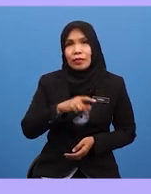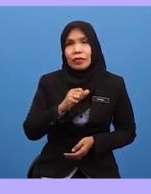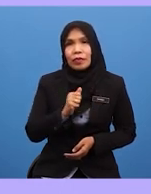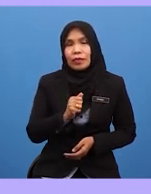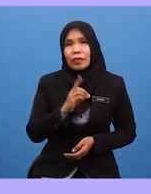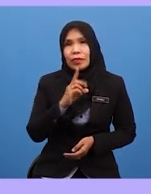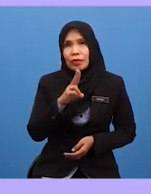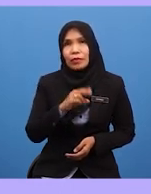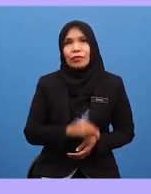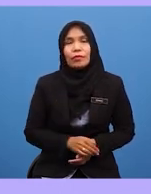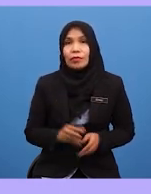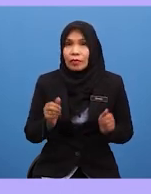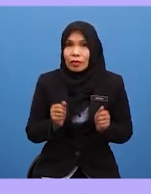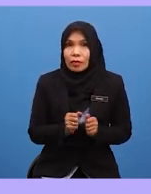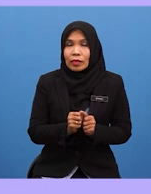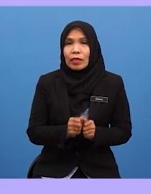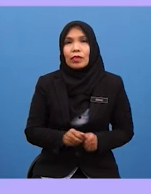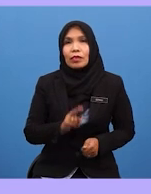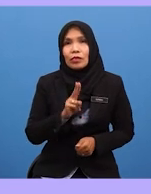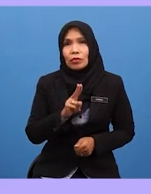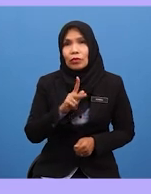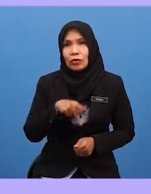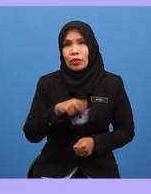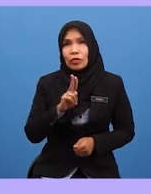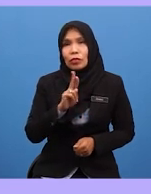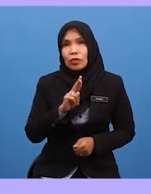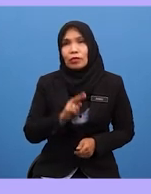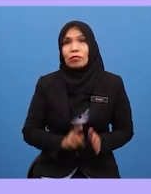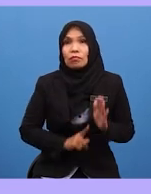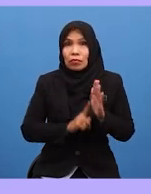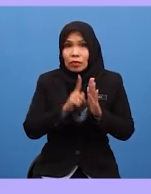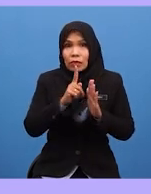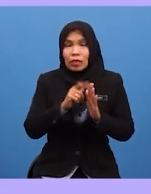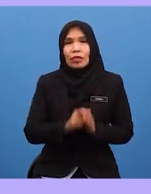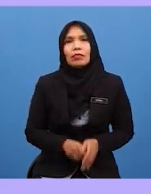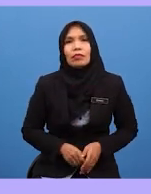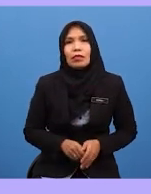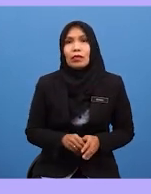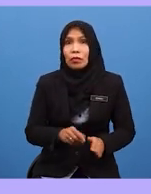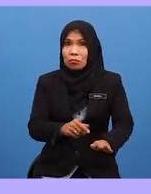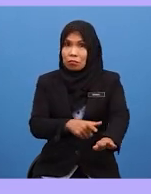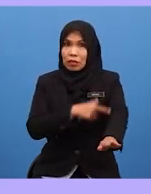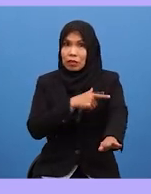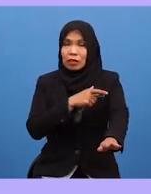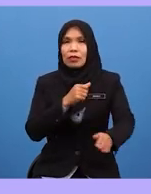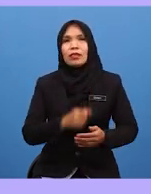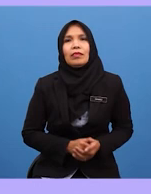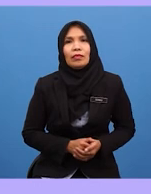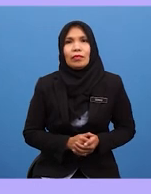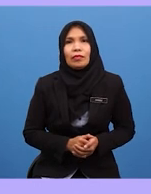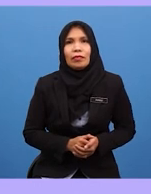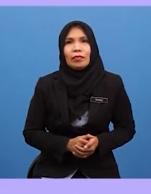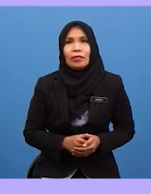perubahan ketinggian atau kepanjangan sesuatu organisma dalam